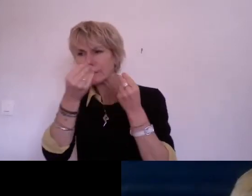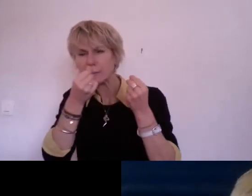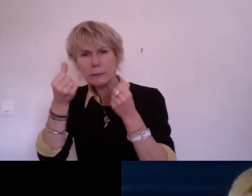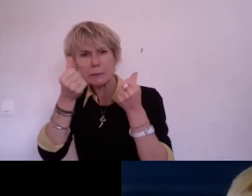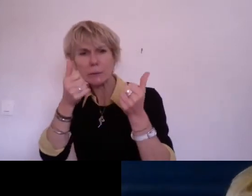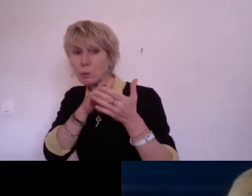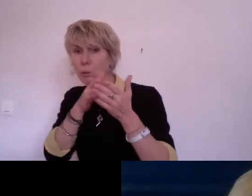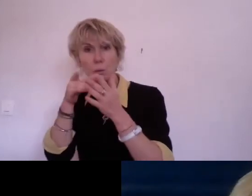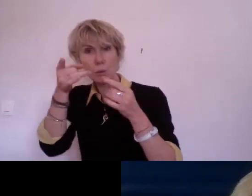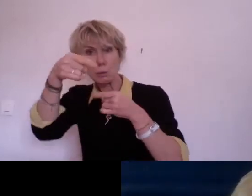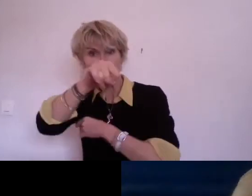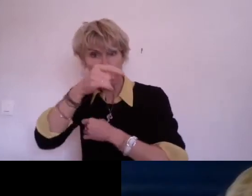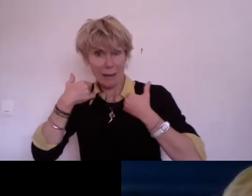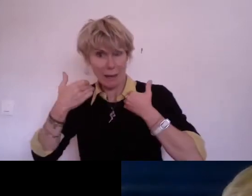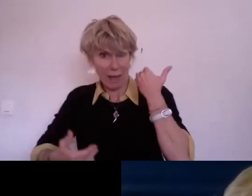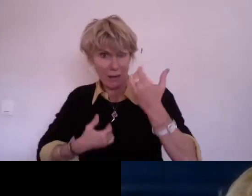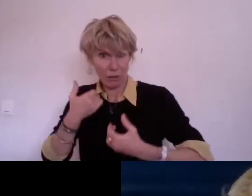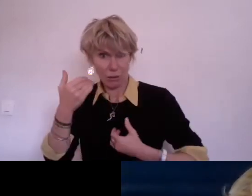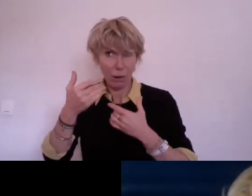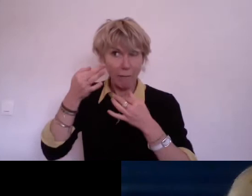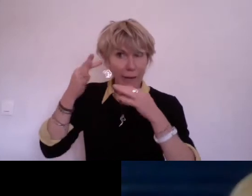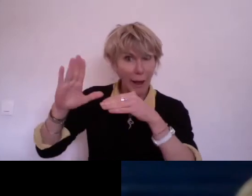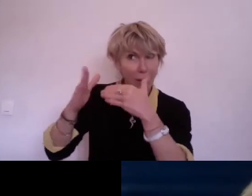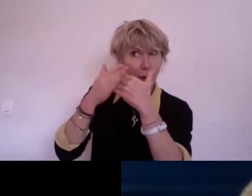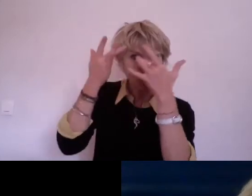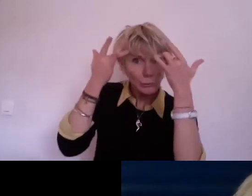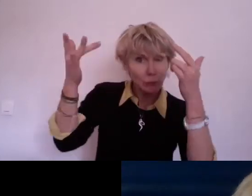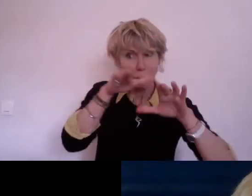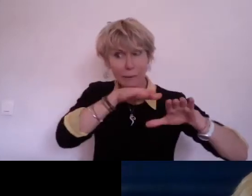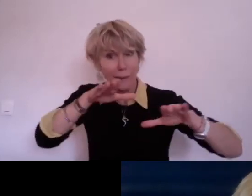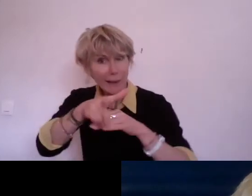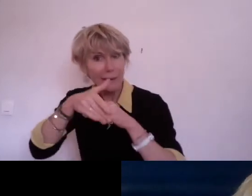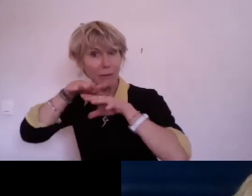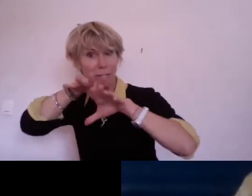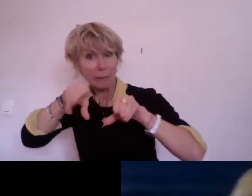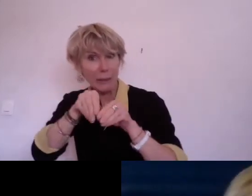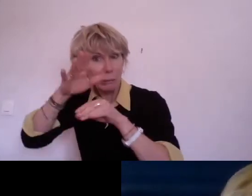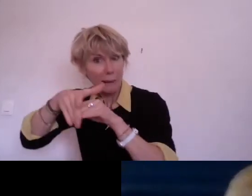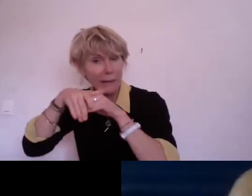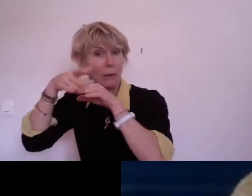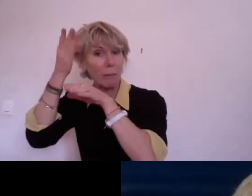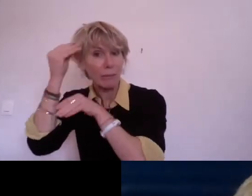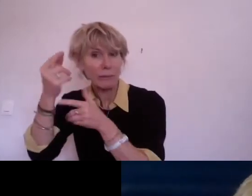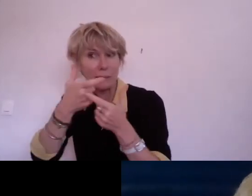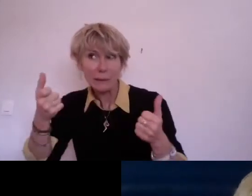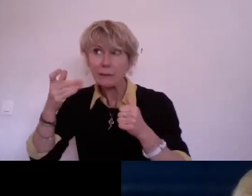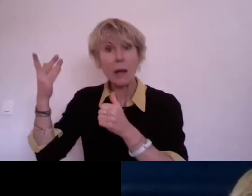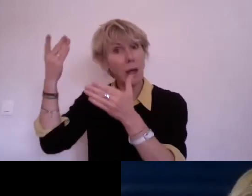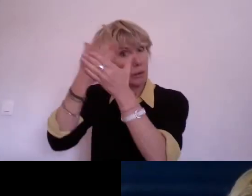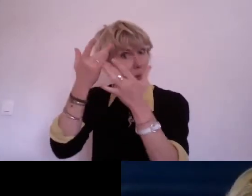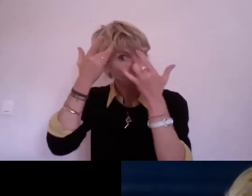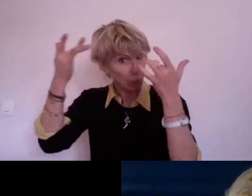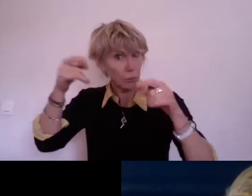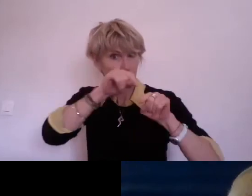à l'approche culturelle, les aidants familiaux, les aidants professionnels, les intervenants culturels, et